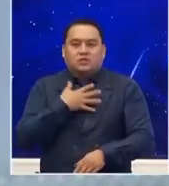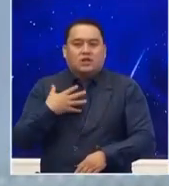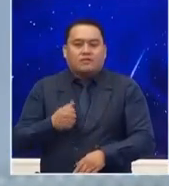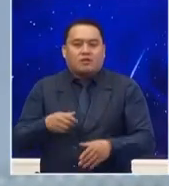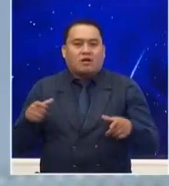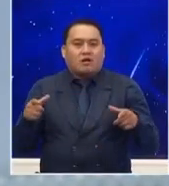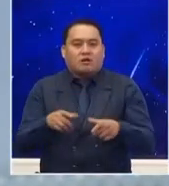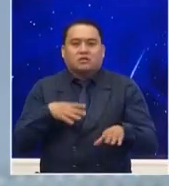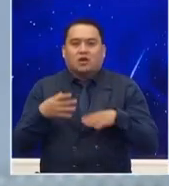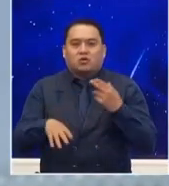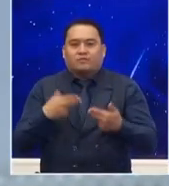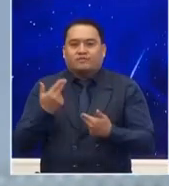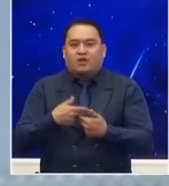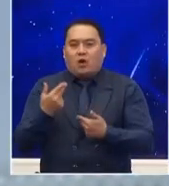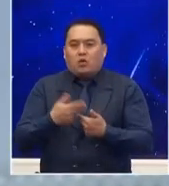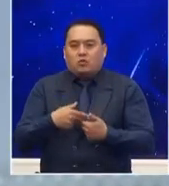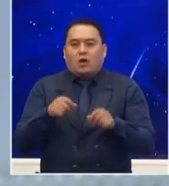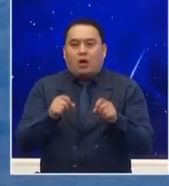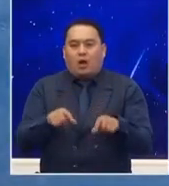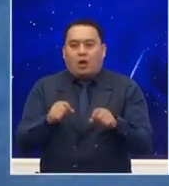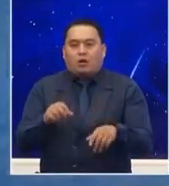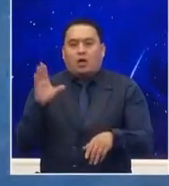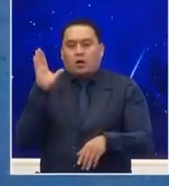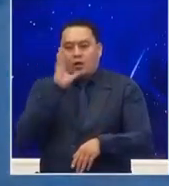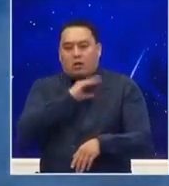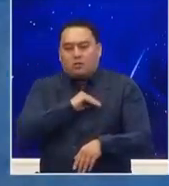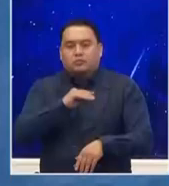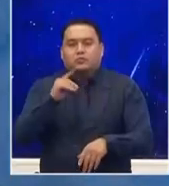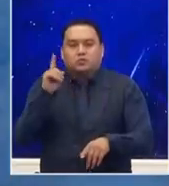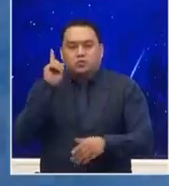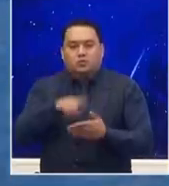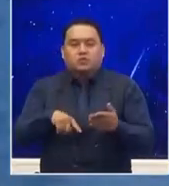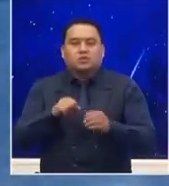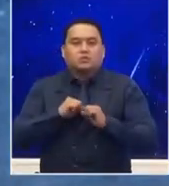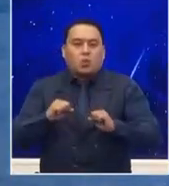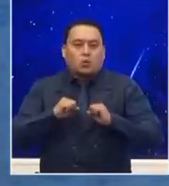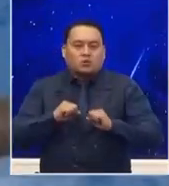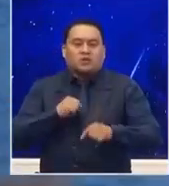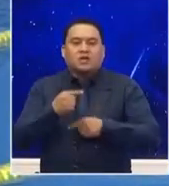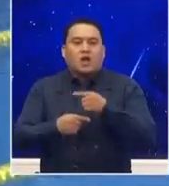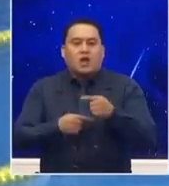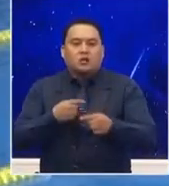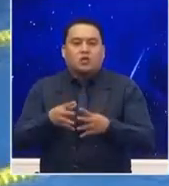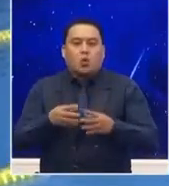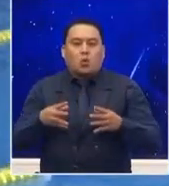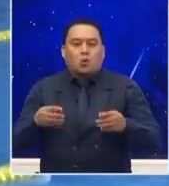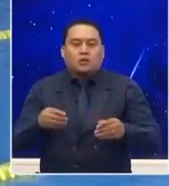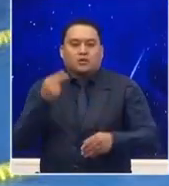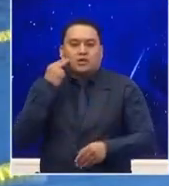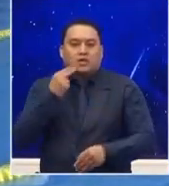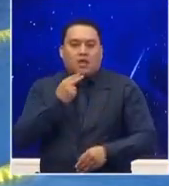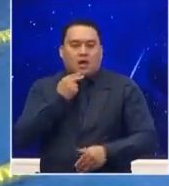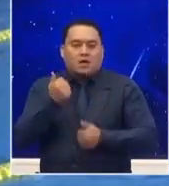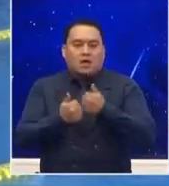Карантин жаттығыма кедергі келтірмегенде алтын медаль аларым анық еді дейді жас спортшы. Қазір ол келер жылы көктемде Қытайда жалау